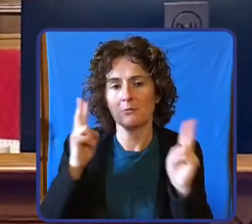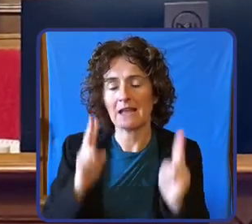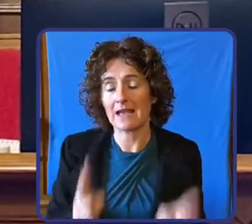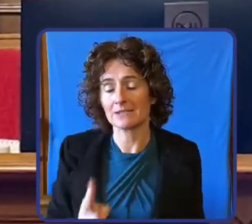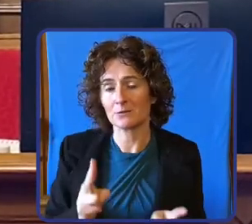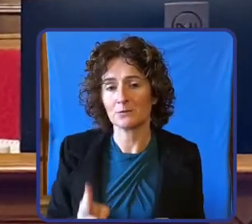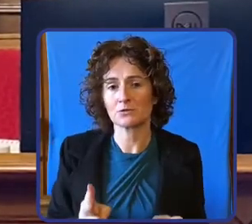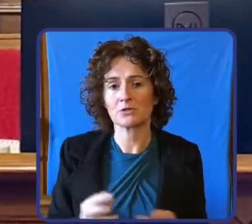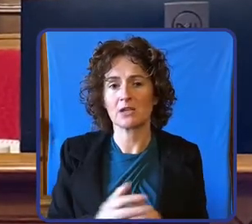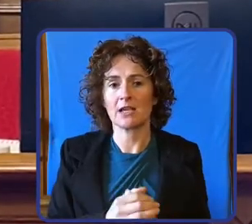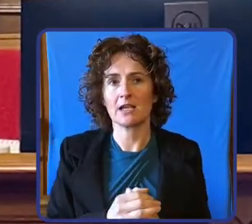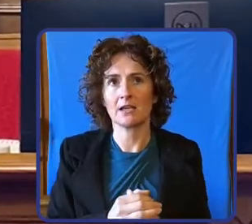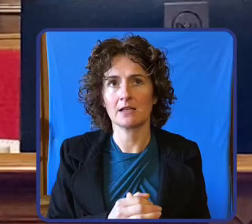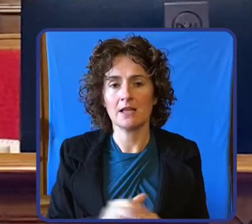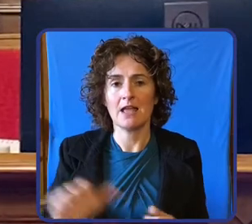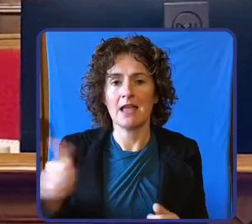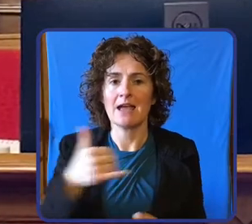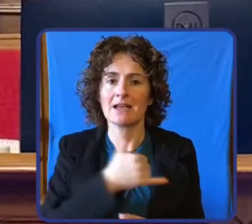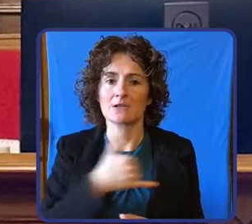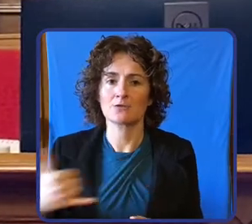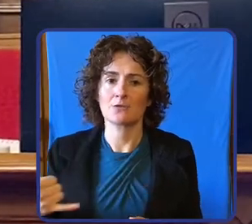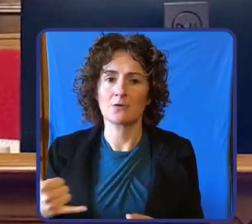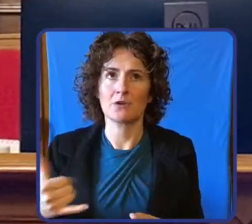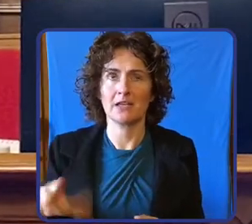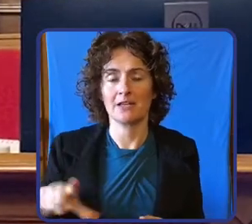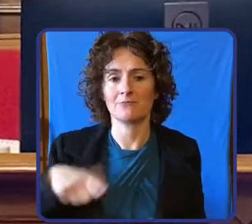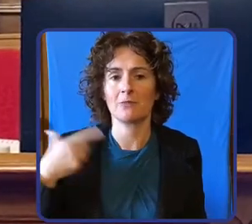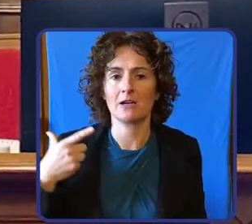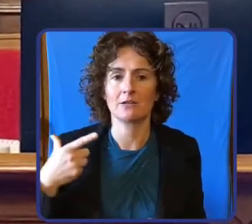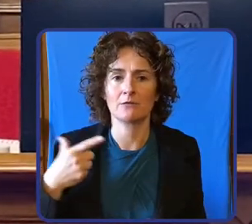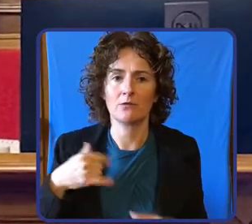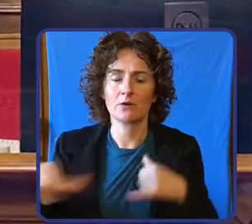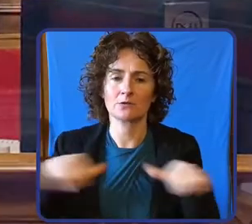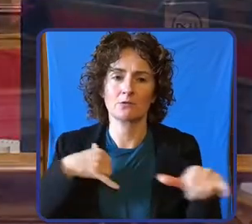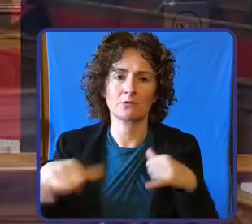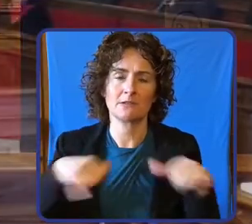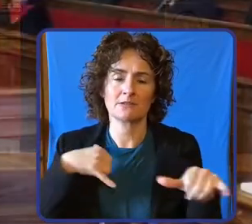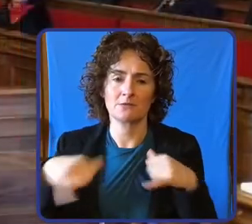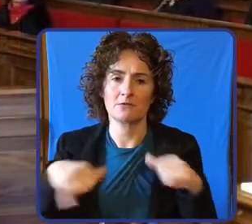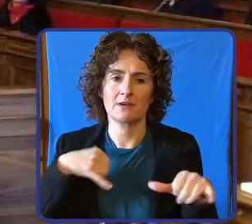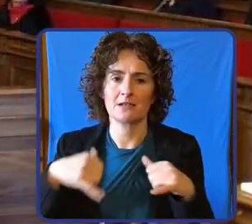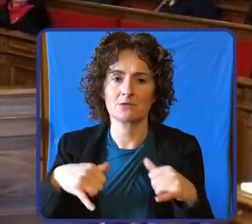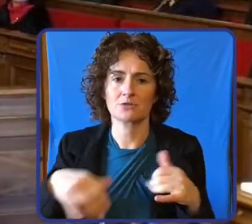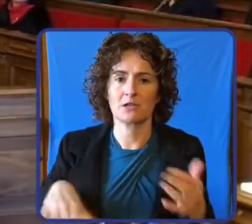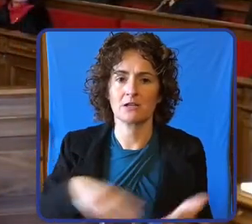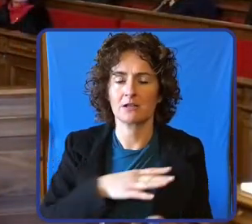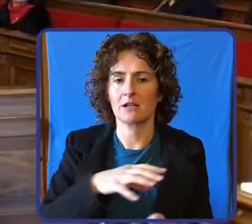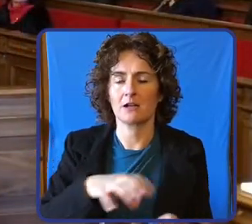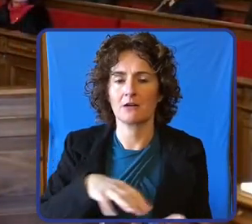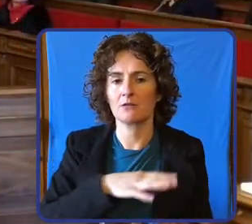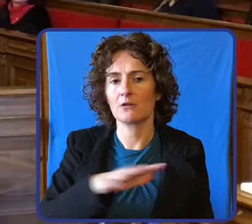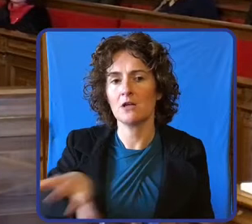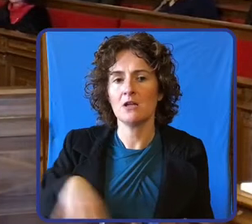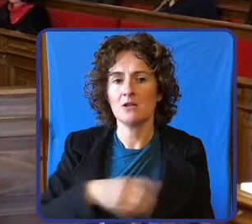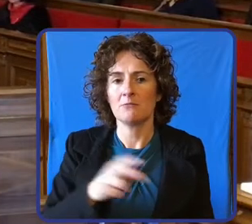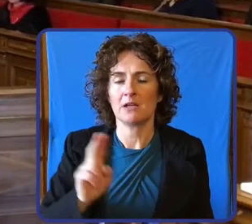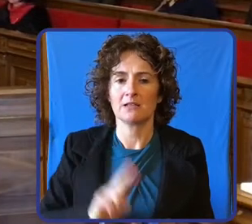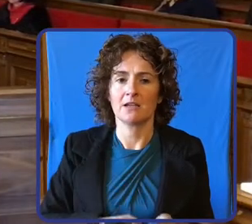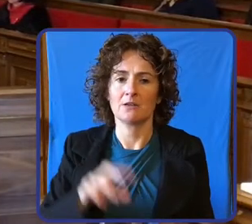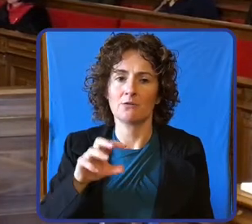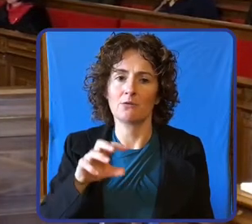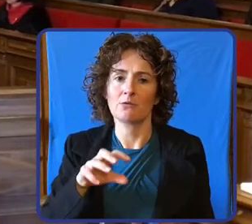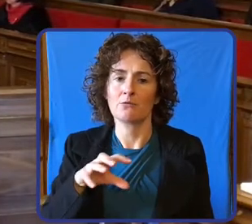lehetőséget. Első évben történt az meg, hogy Hódmezővásárhely megyei jogú város önkormányzatának